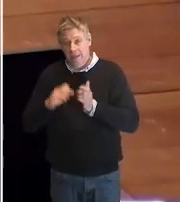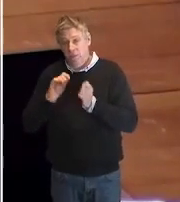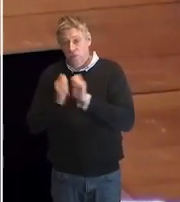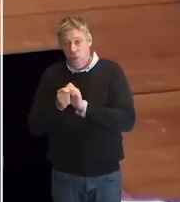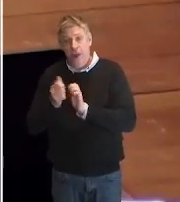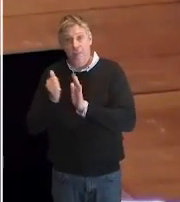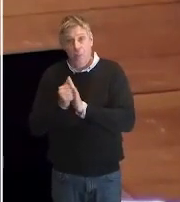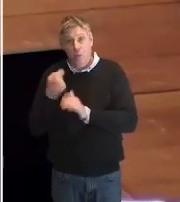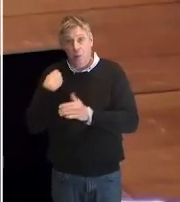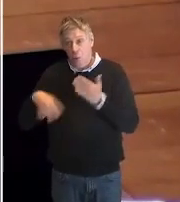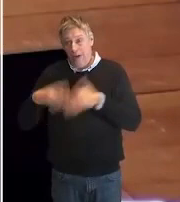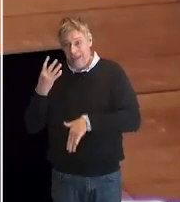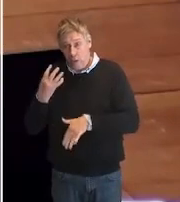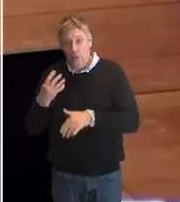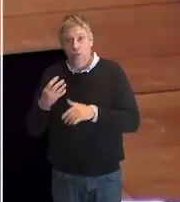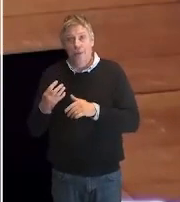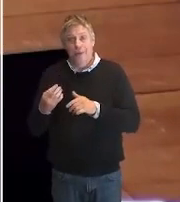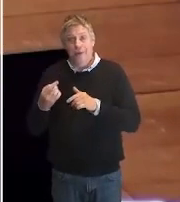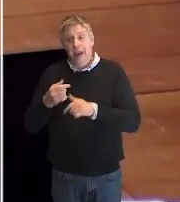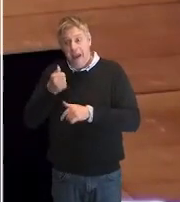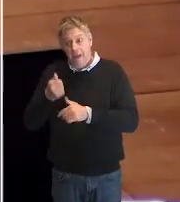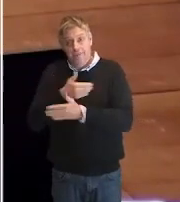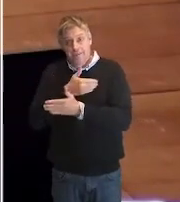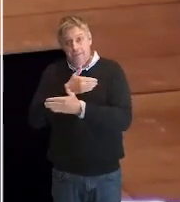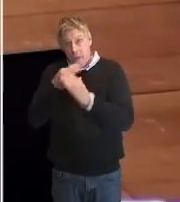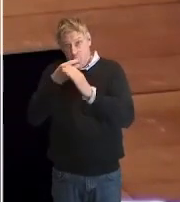vous propose d'inscrire 1 million